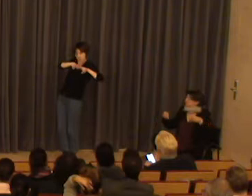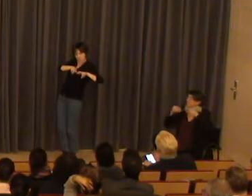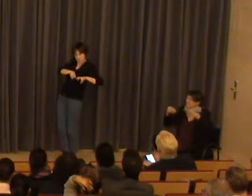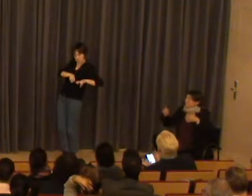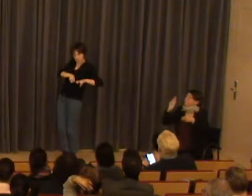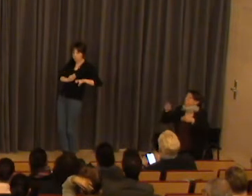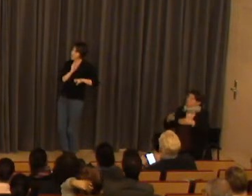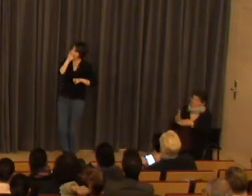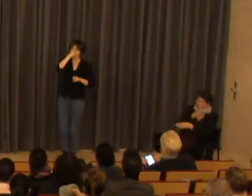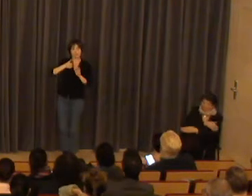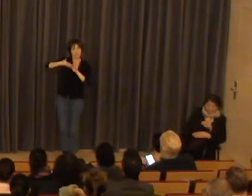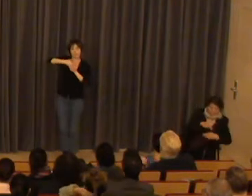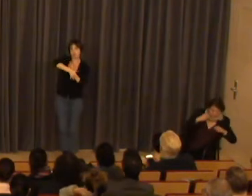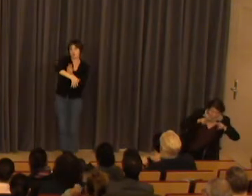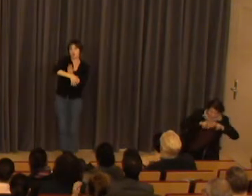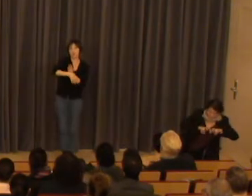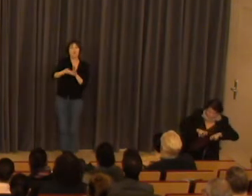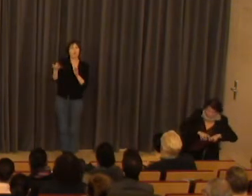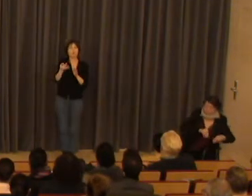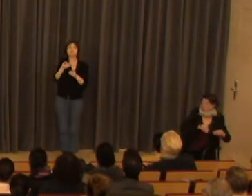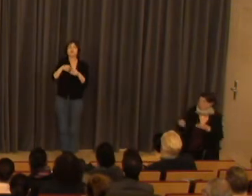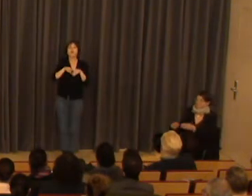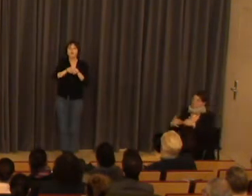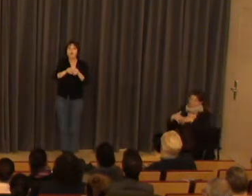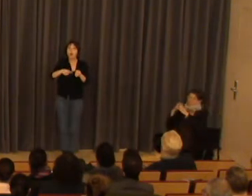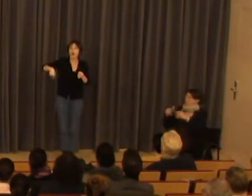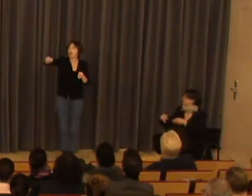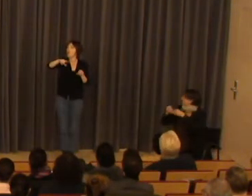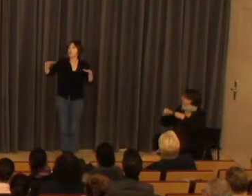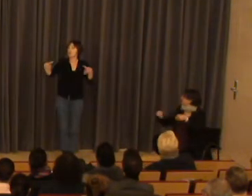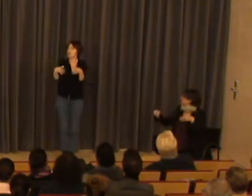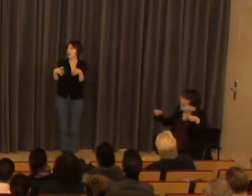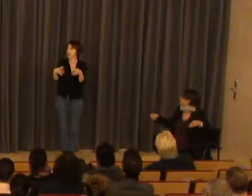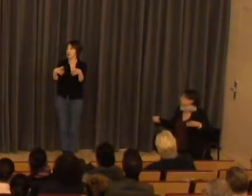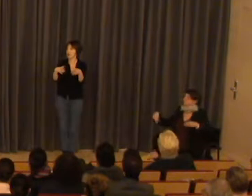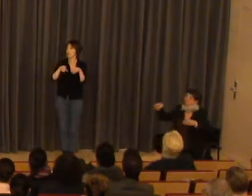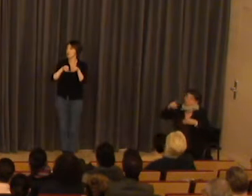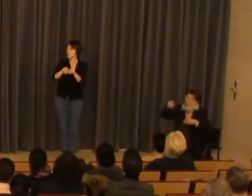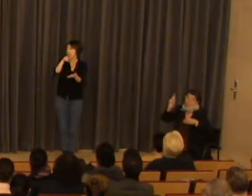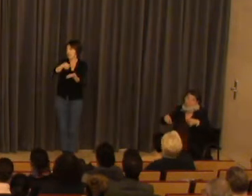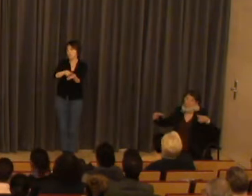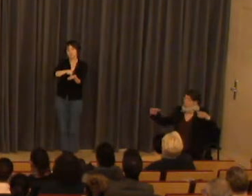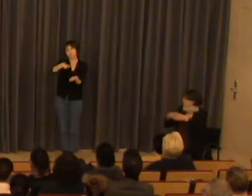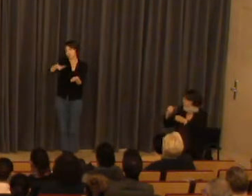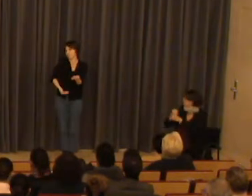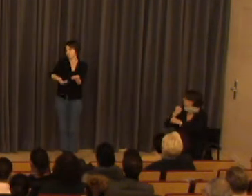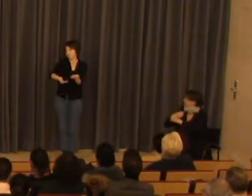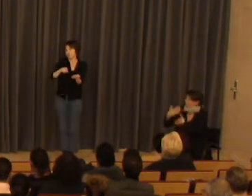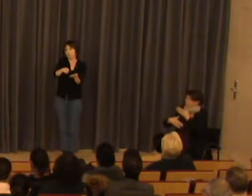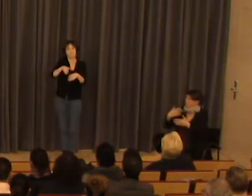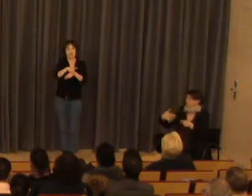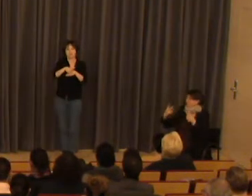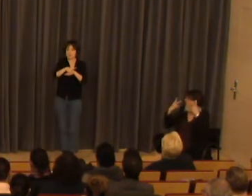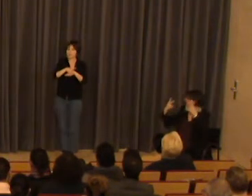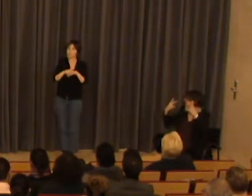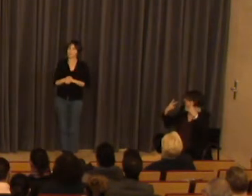la descripció de què fan servir les comunitats que utilitzen una llengua és la base